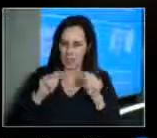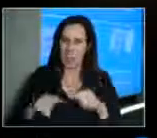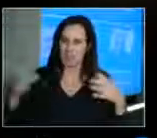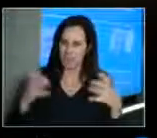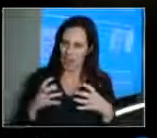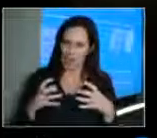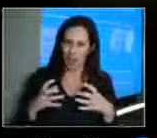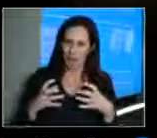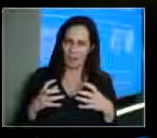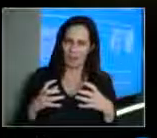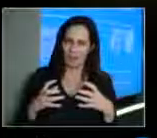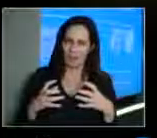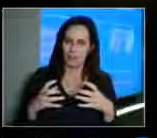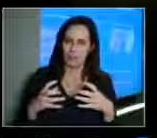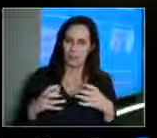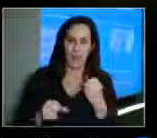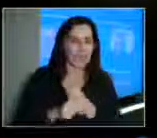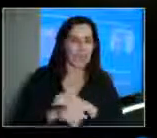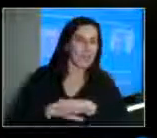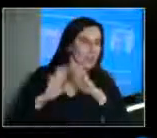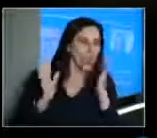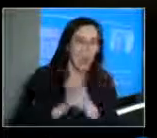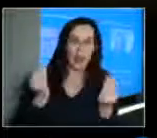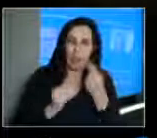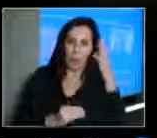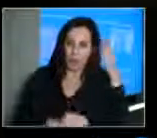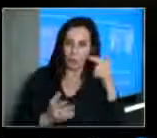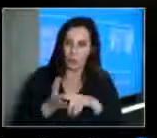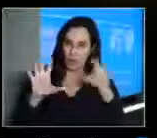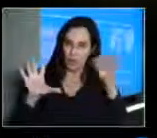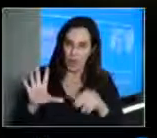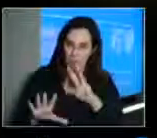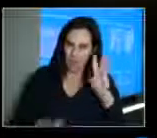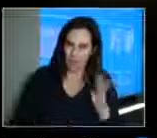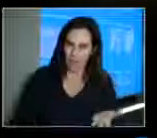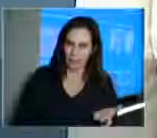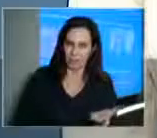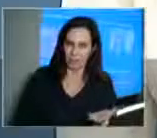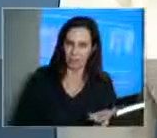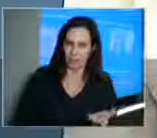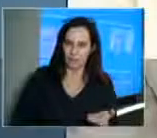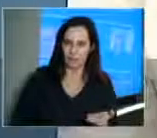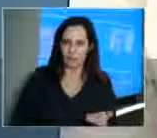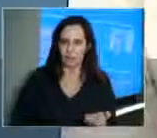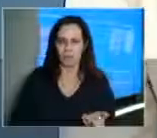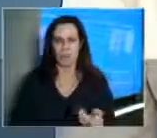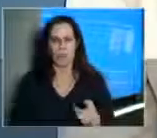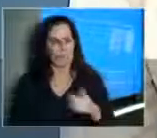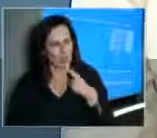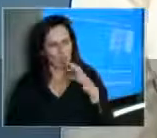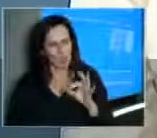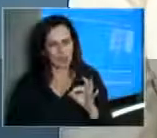מפלגה, הפעילה את כל הדבר המטורף הזה בשביל 70,000 שקל. אז בעצם, אור, אתה